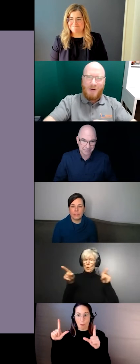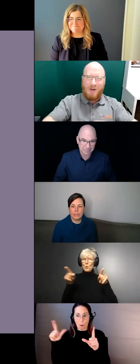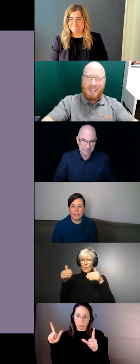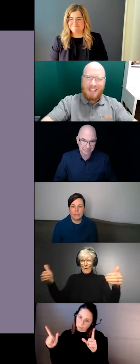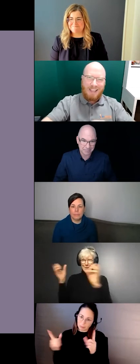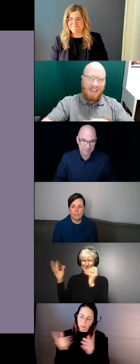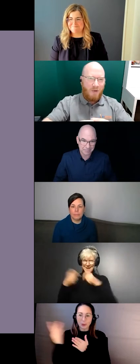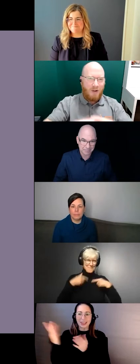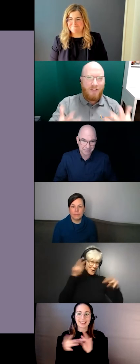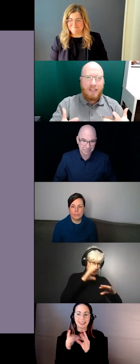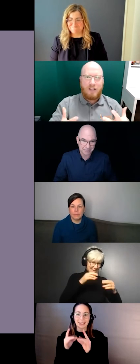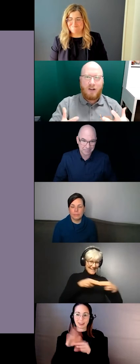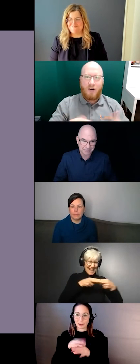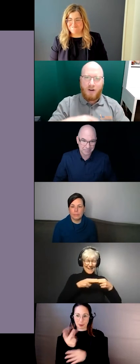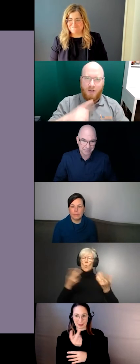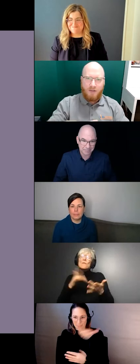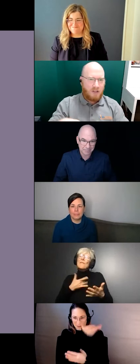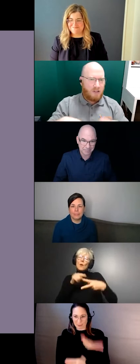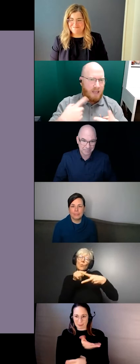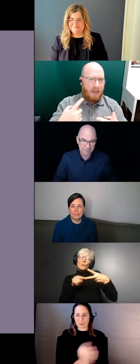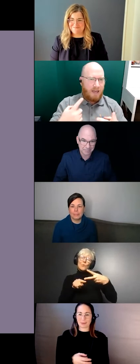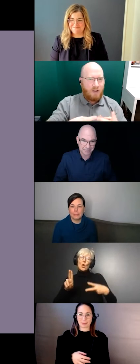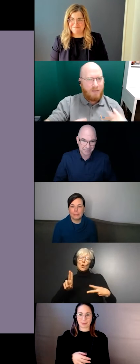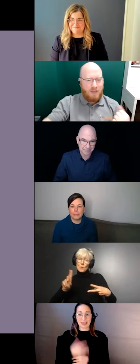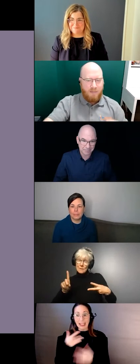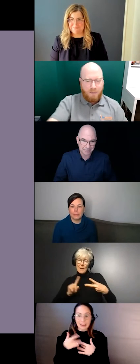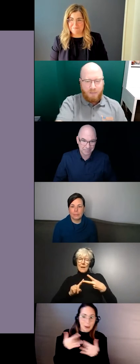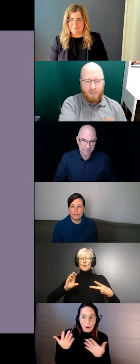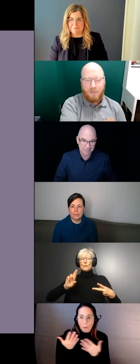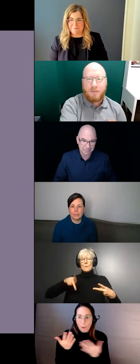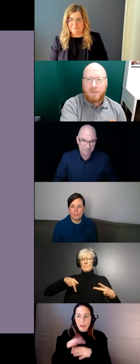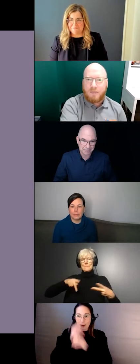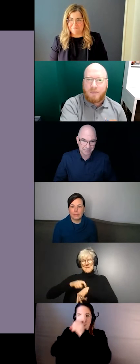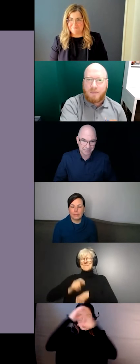notes, sur ce que vos sentiments sont sur la conception universelle et